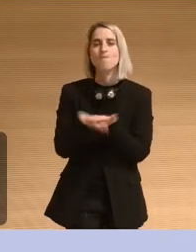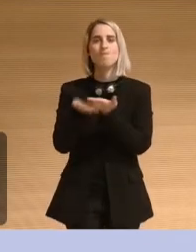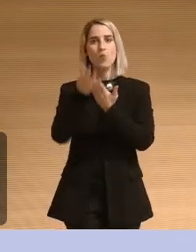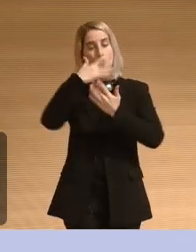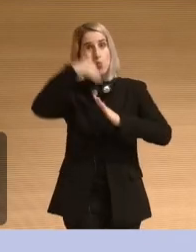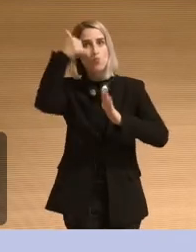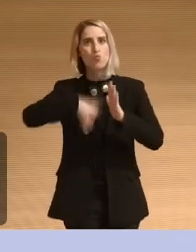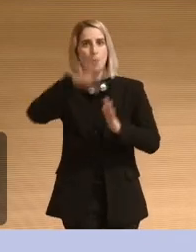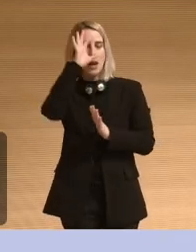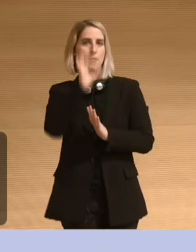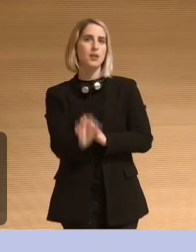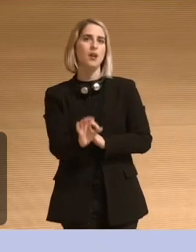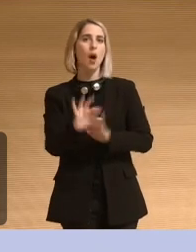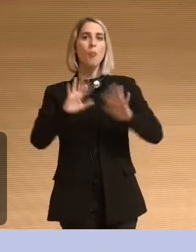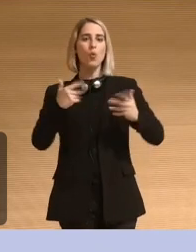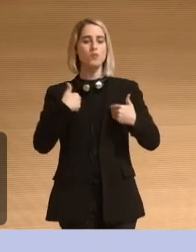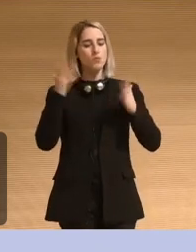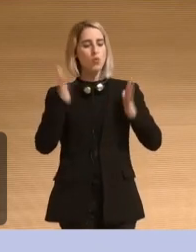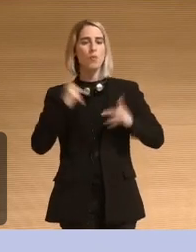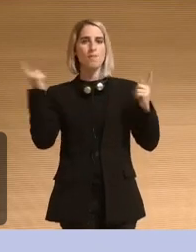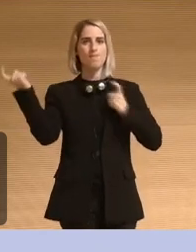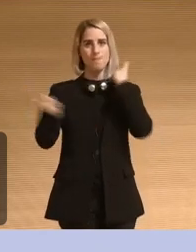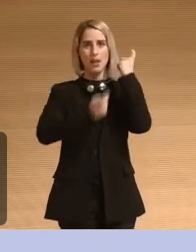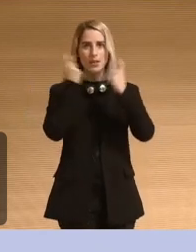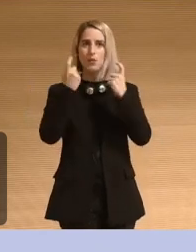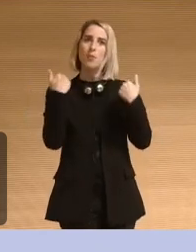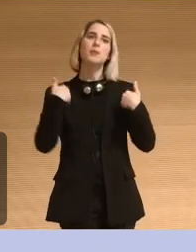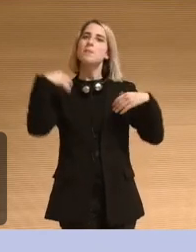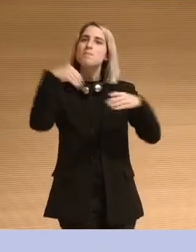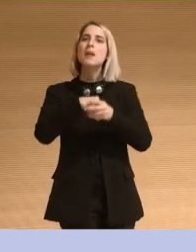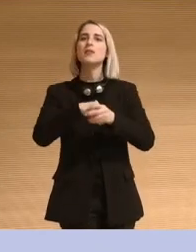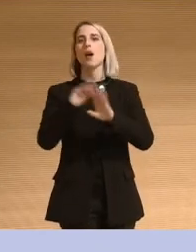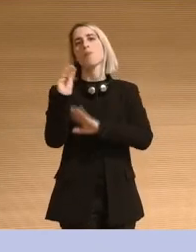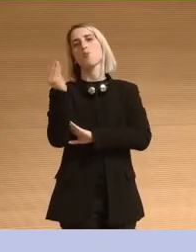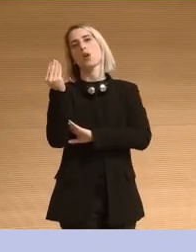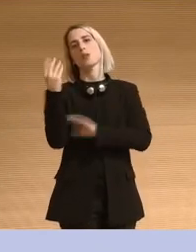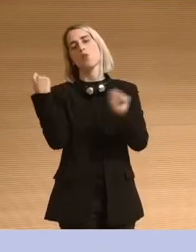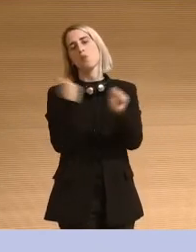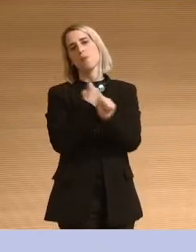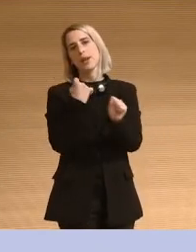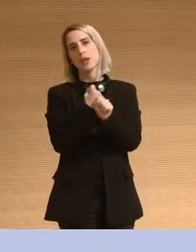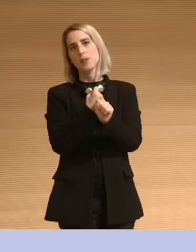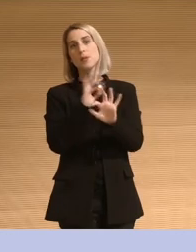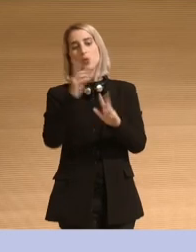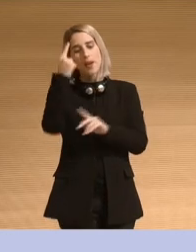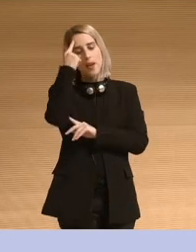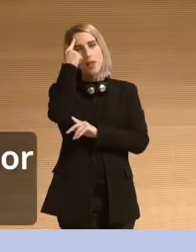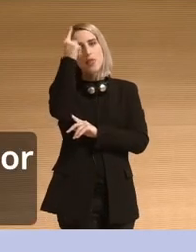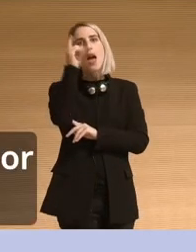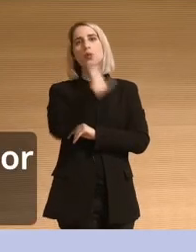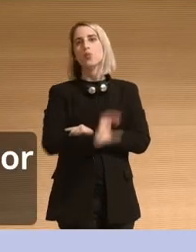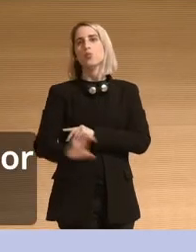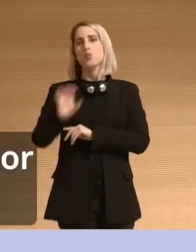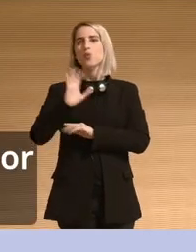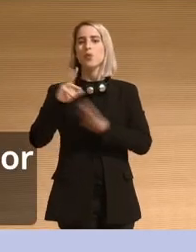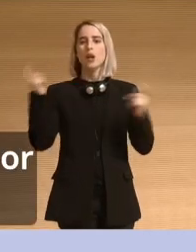σκεφτούμε τον, και να δράσουμε εμείς ως επαγγελματίες του πολιτισμού, χρησιμοποιώντας την ιδέα του μουσείου ως μέθοδο, ως